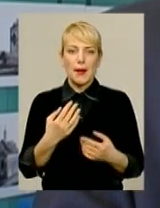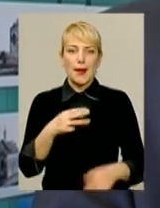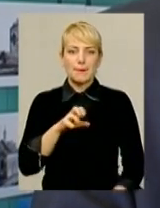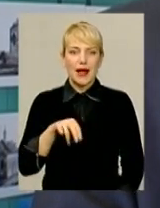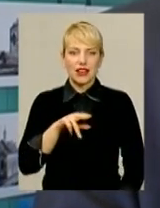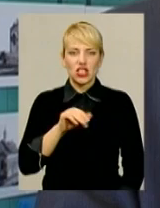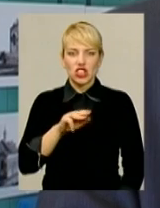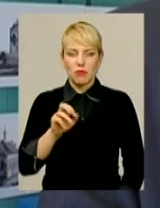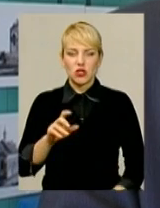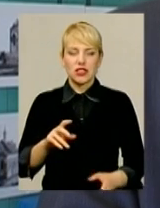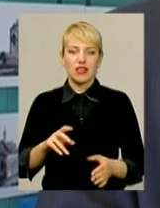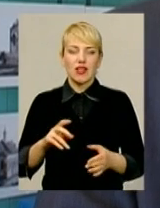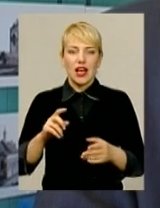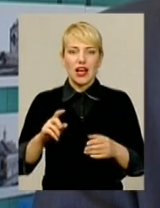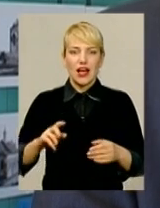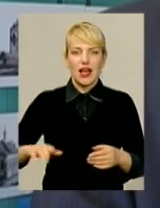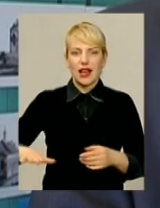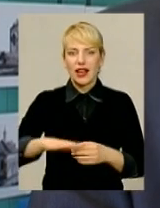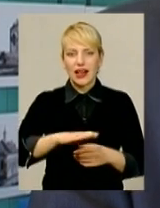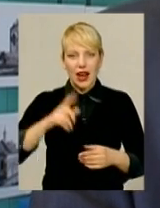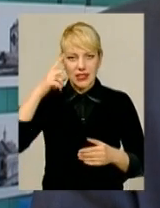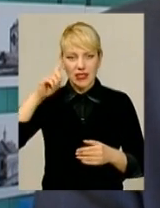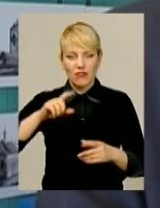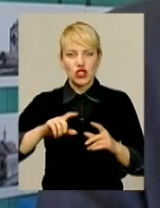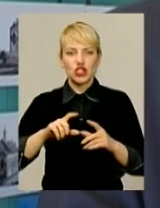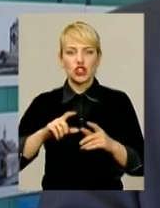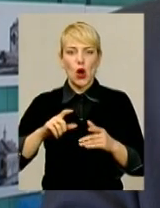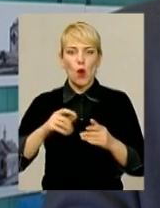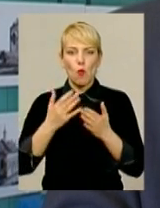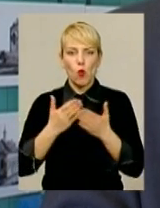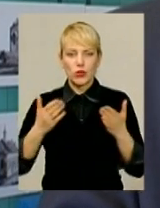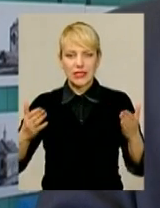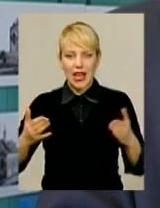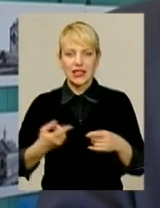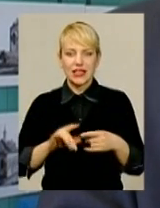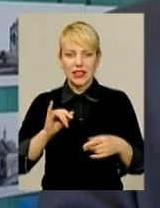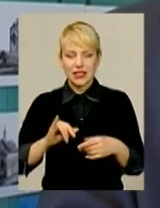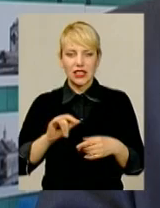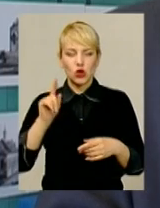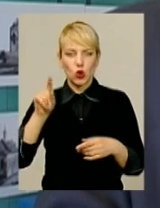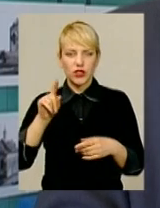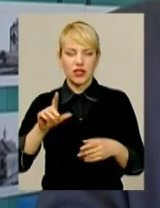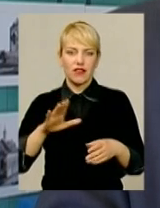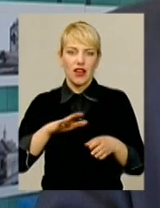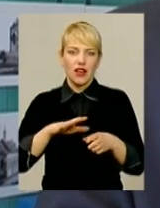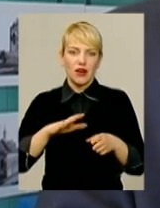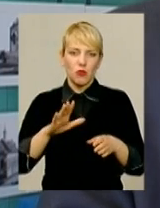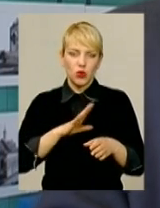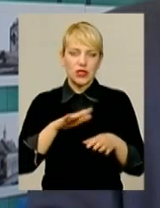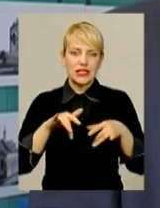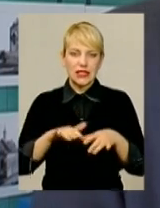Меджибіський краєзнавчий музей. Ну і, звичайно, тоді вживалися заходи для